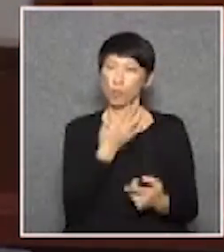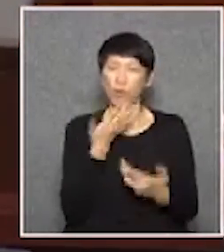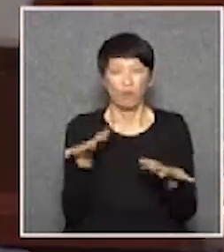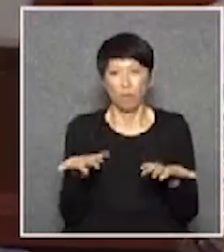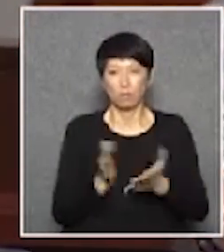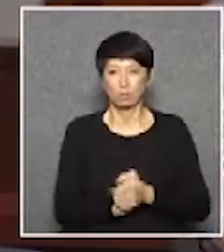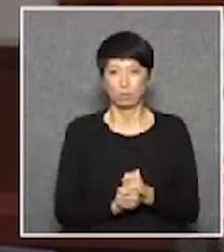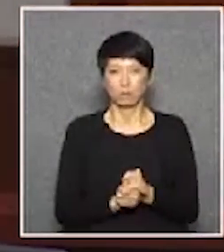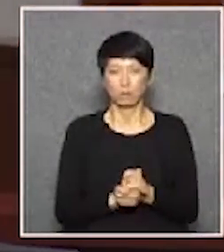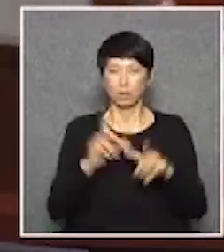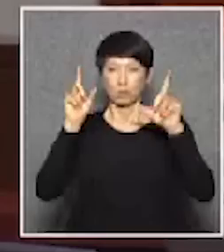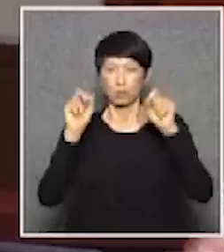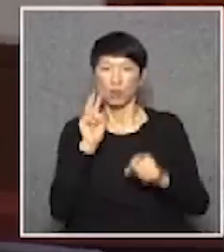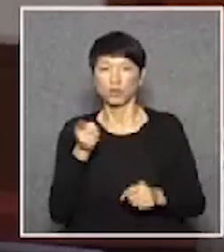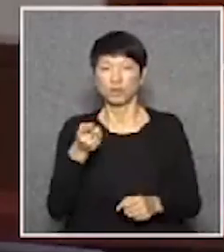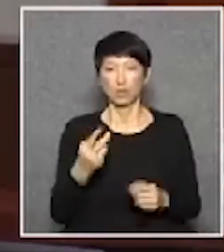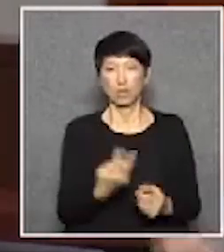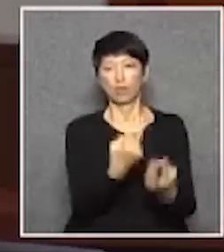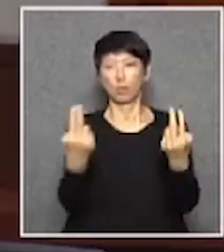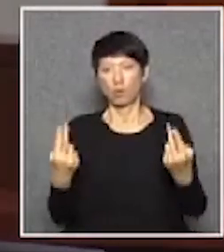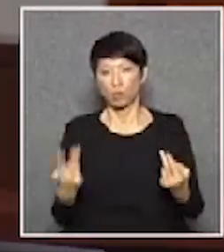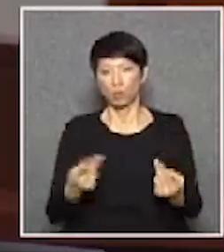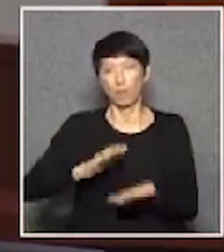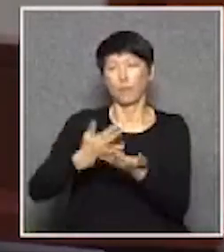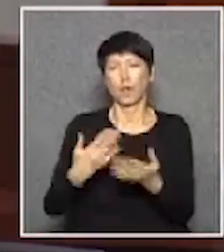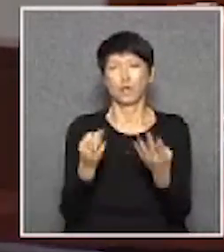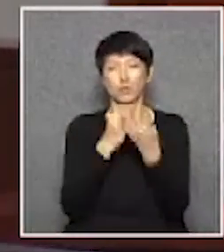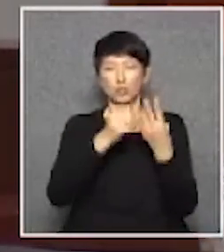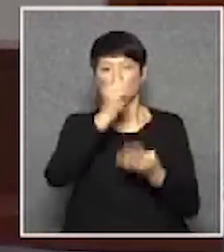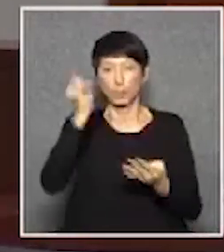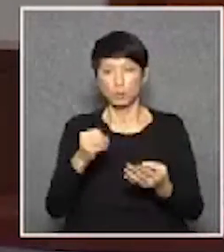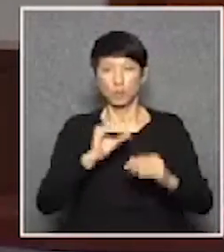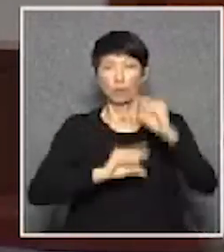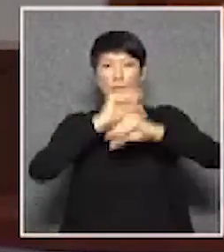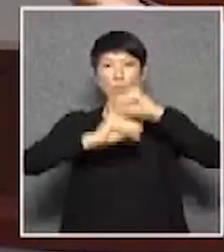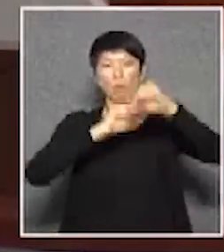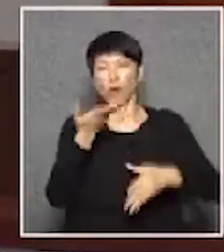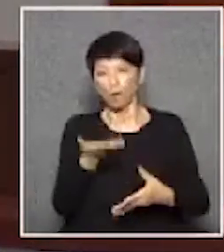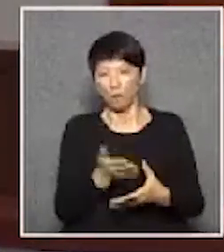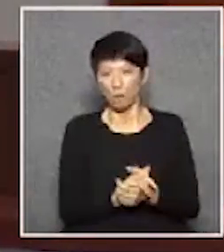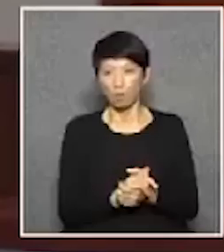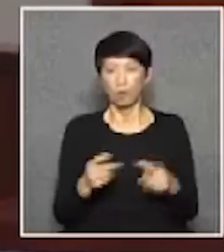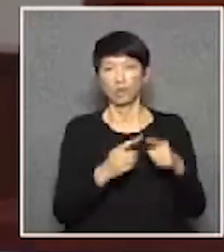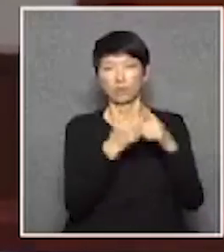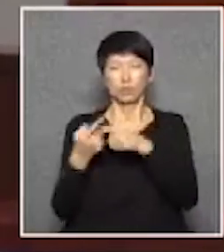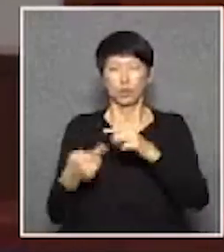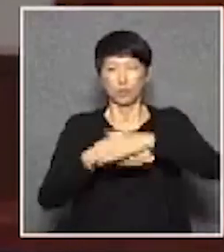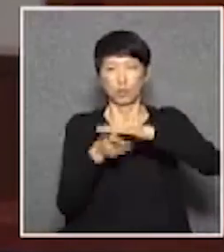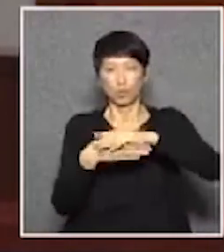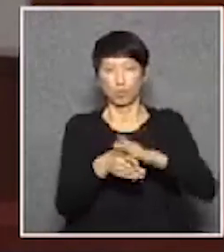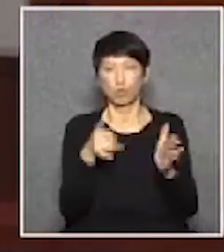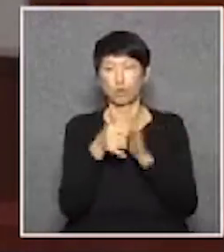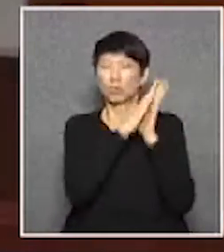面看好像很有道理，这么多郊野公园空置土地四成，是吧？不是你用来起屋，是吧？然后这么多人住在农屋劏房，是